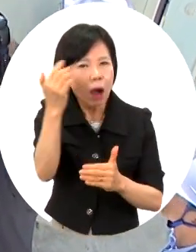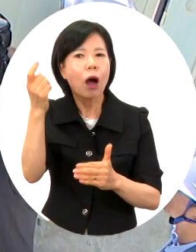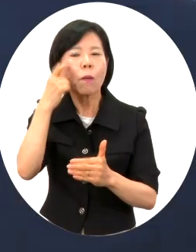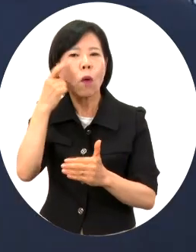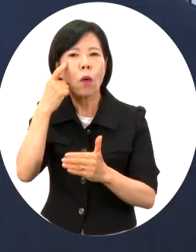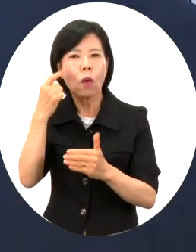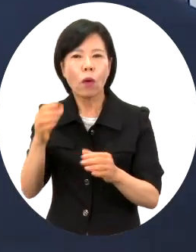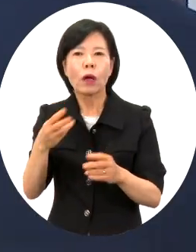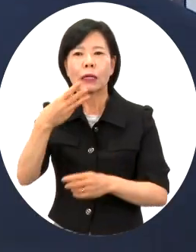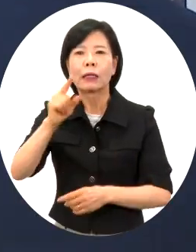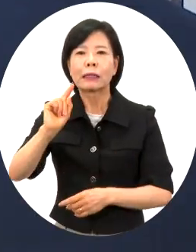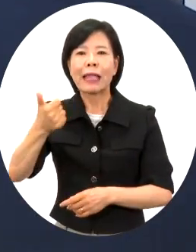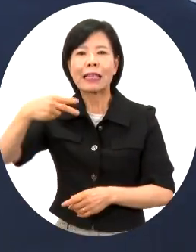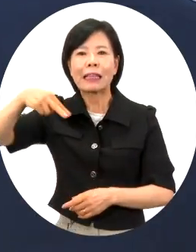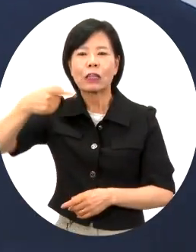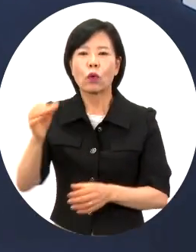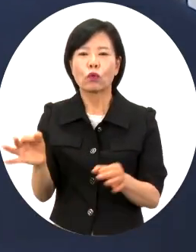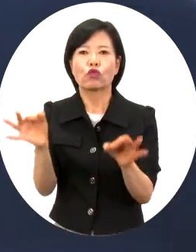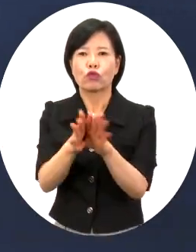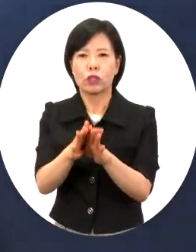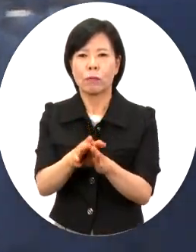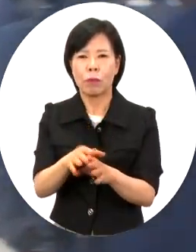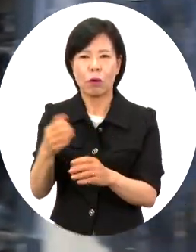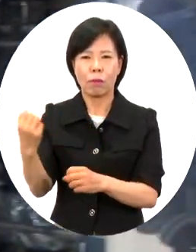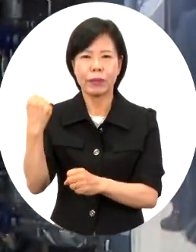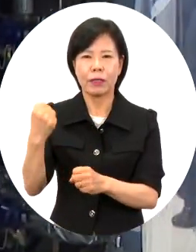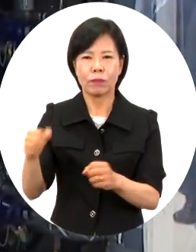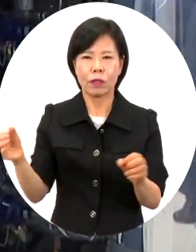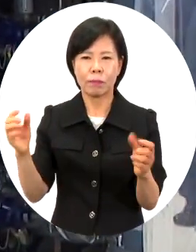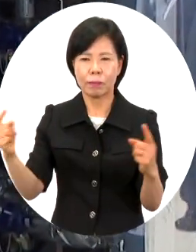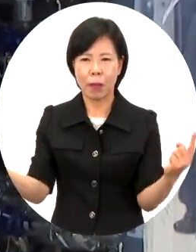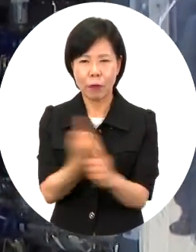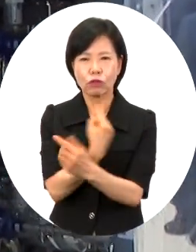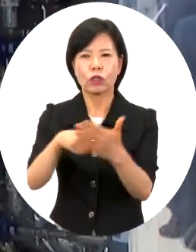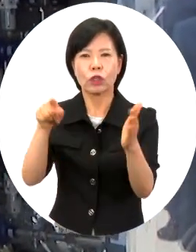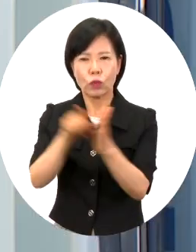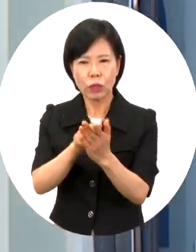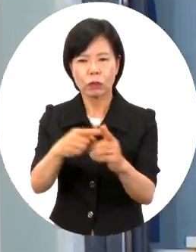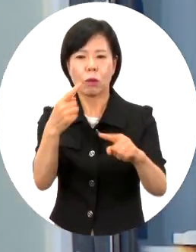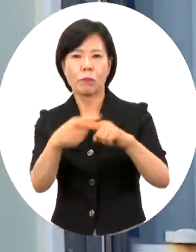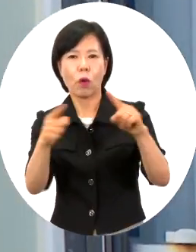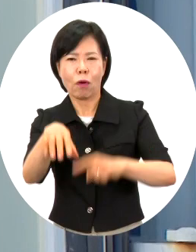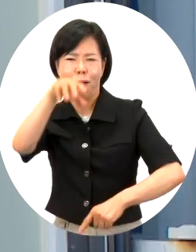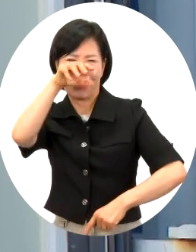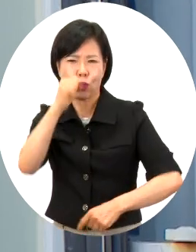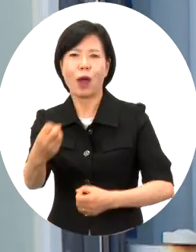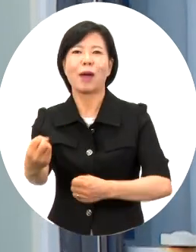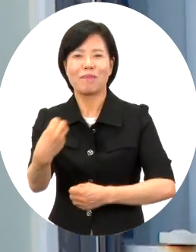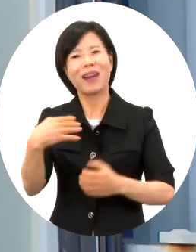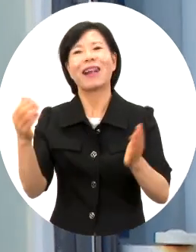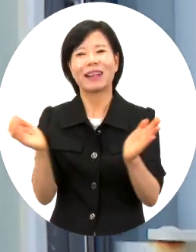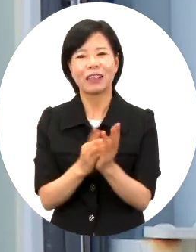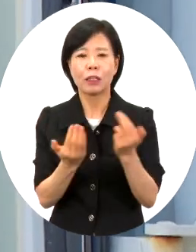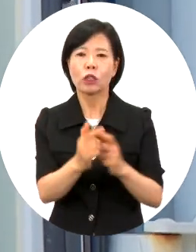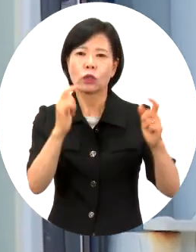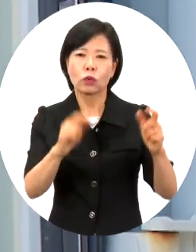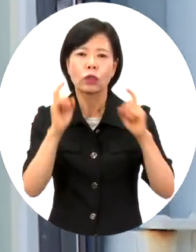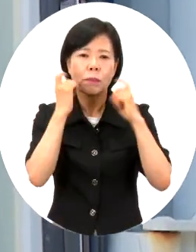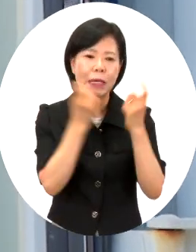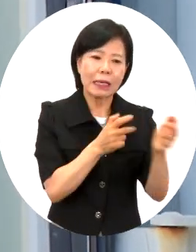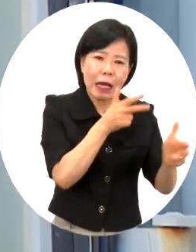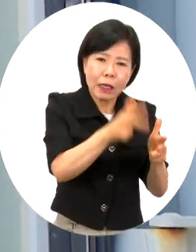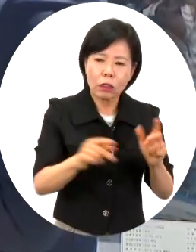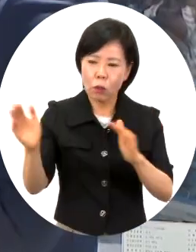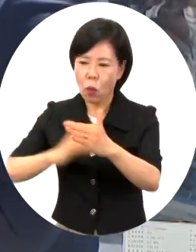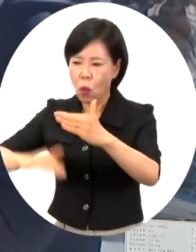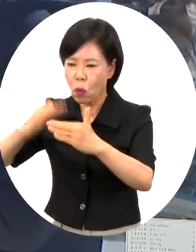살펴봤는데요. 2035탄소 중립과 에너지 대전환 실현을 위한 제주의 노력을 높이 평가했습니다. 제주도는